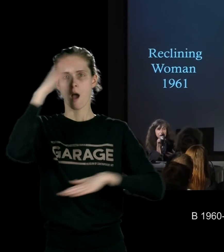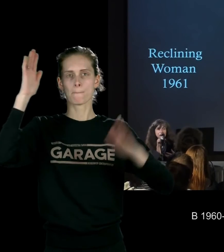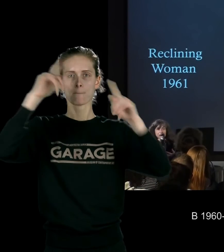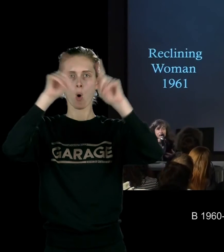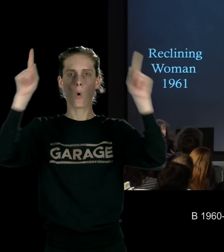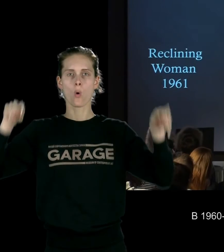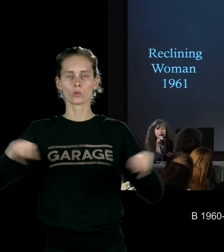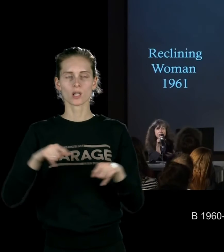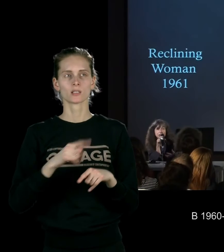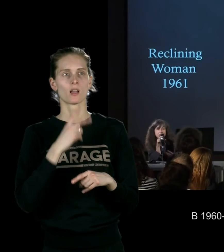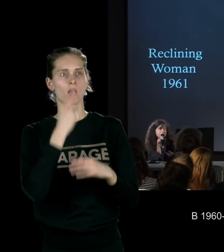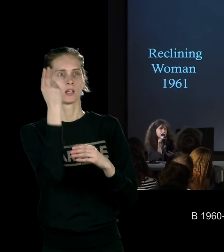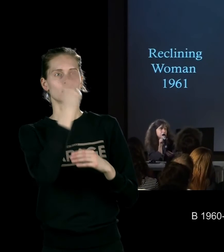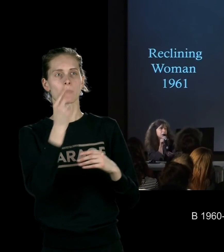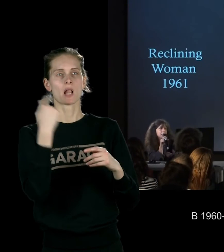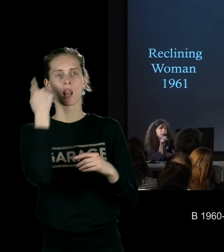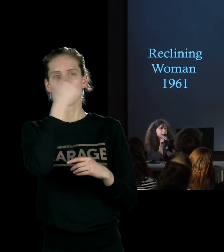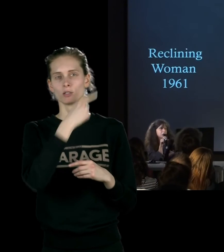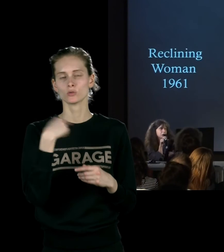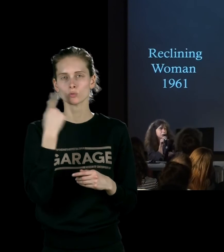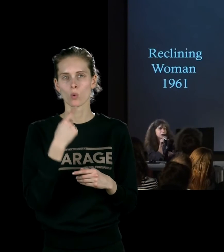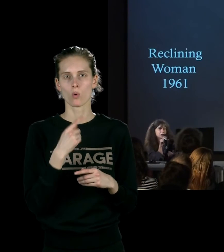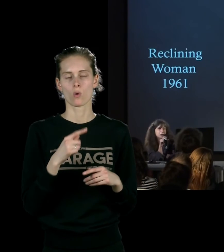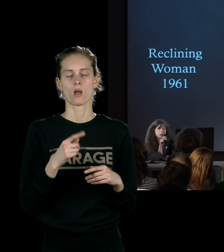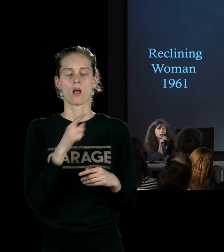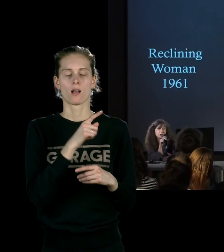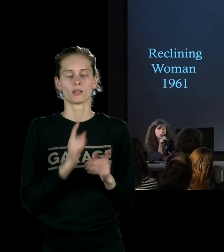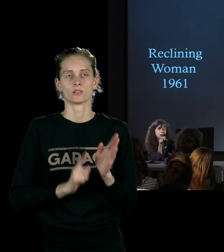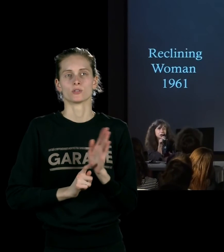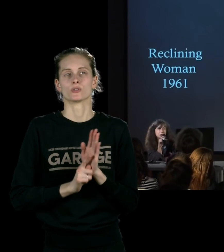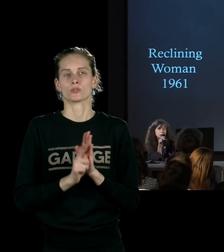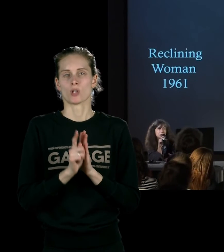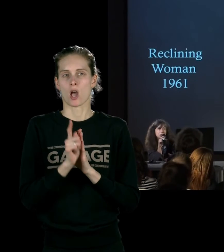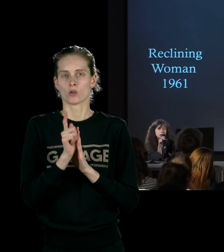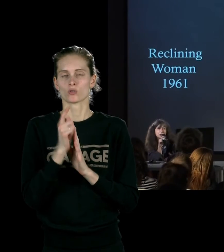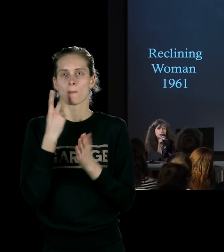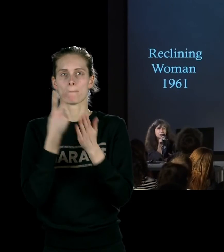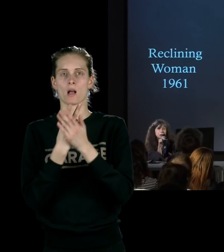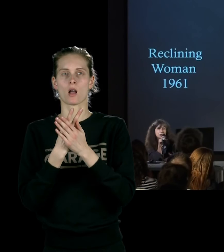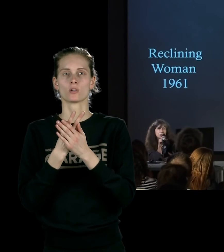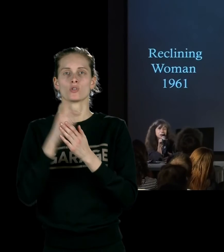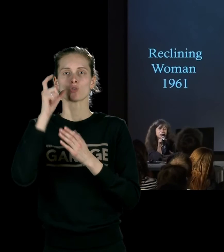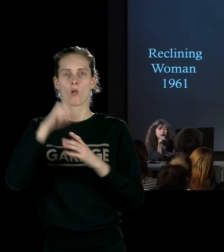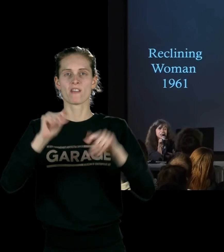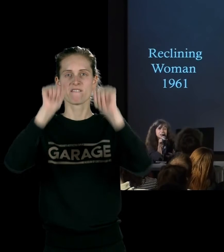как изображения некого социального статуса, и начинает представлять человеческие фигуры как тела,